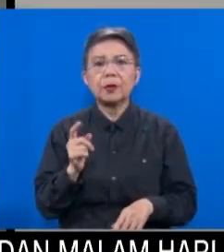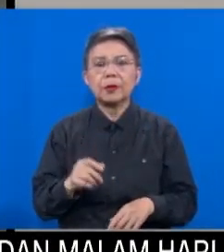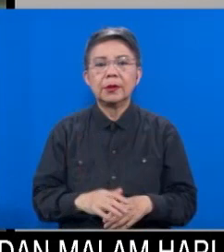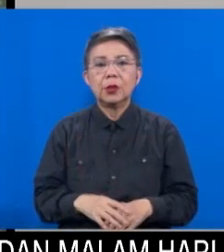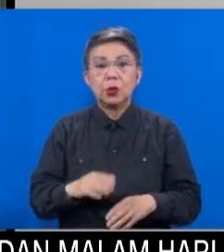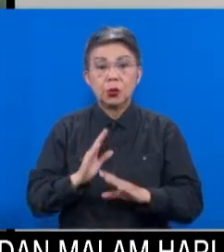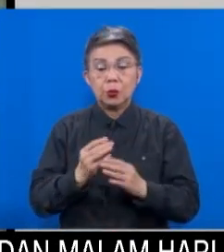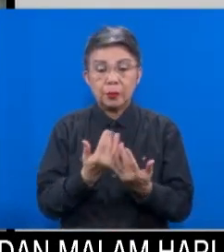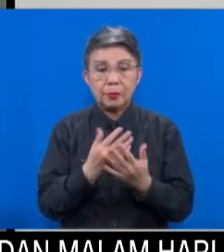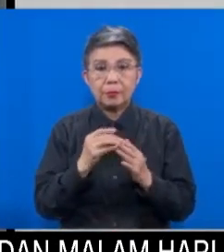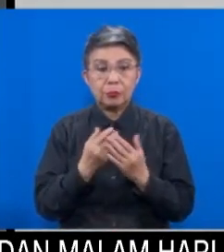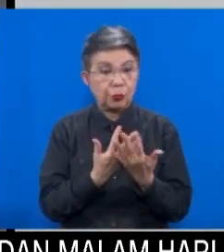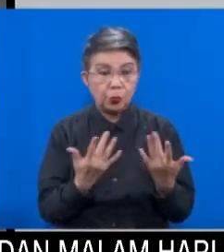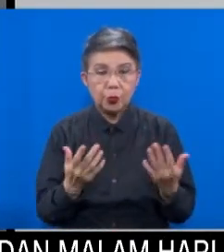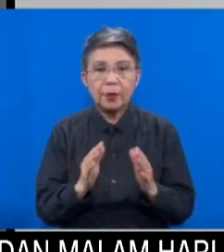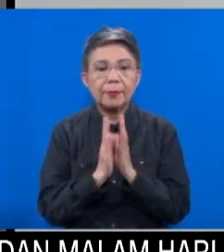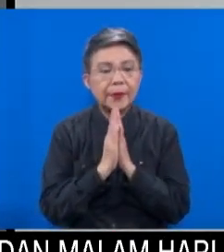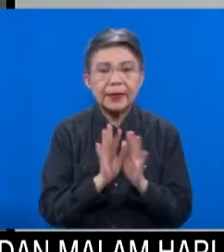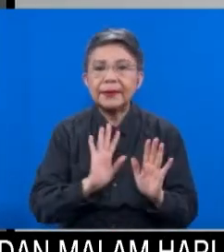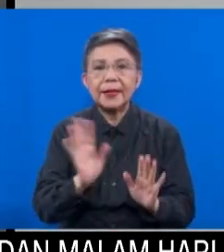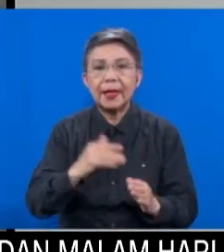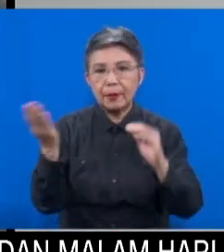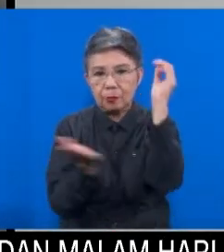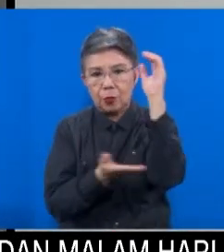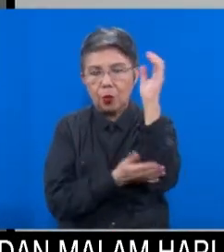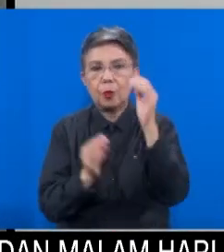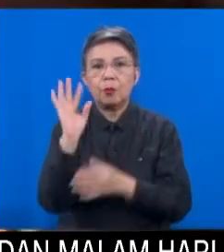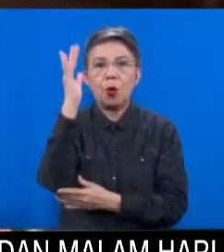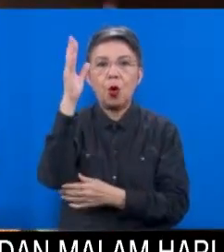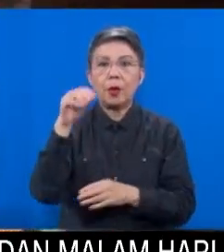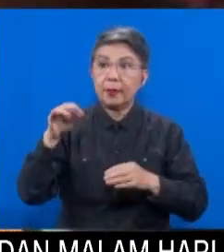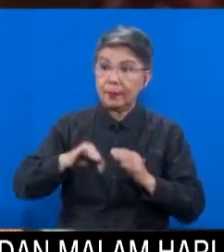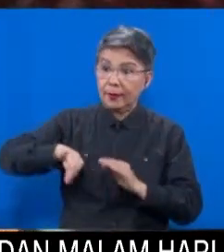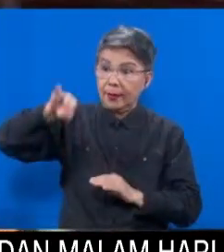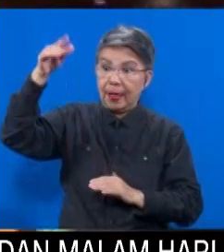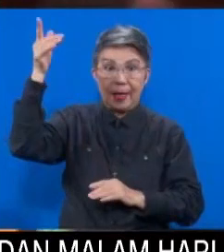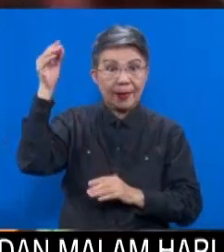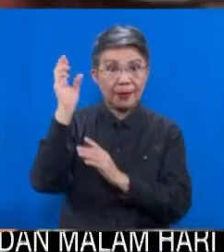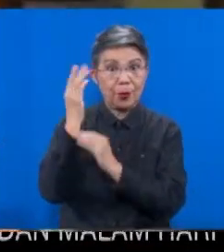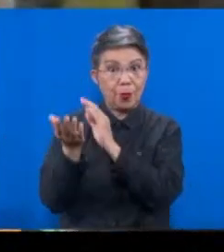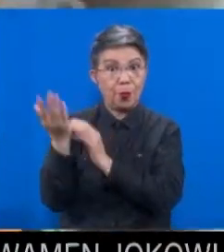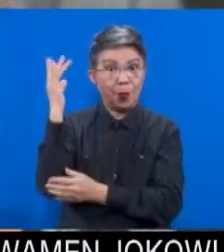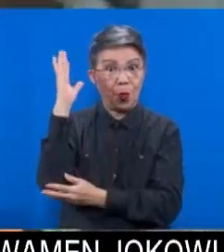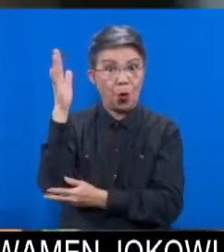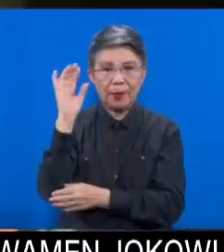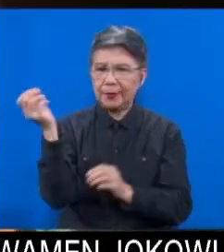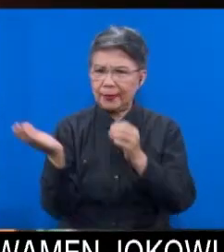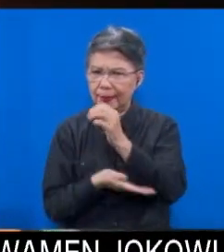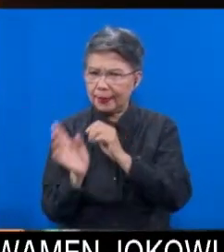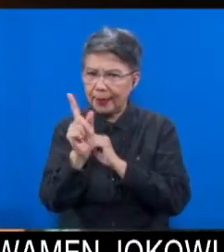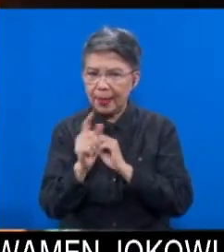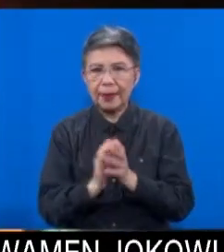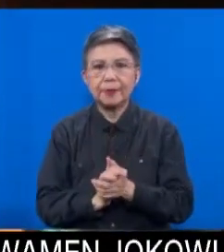berulang, warga diminta tidak menebang kayu di perbukitan di atas Lembah Anai. Untuk antisipasi, memang kita berharap